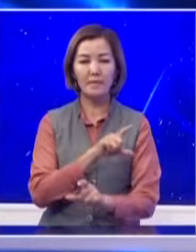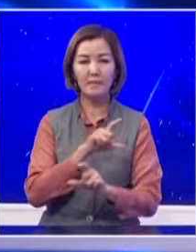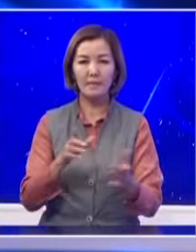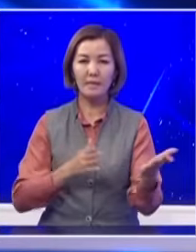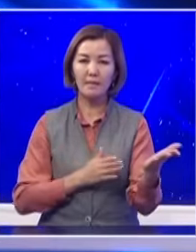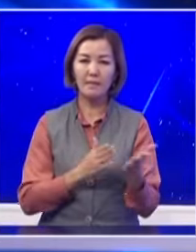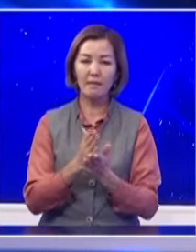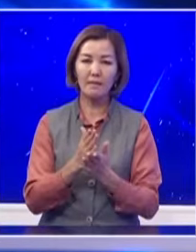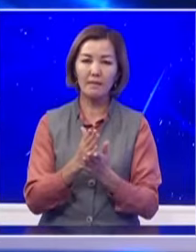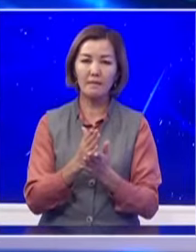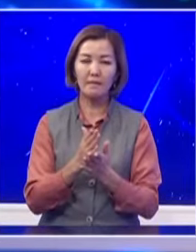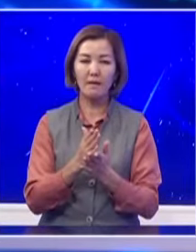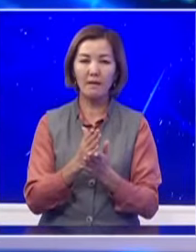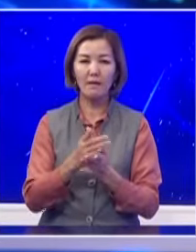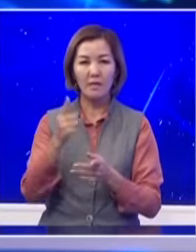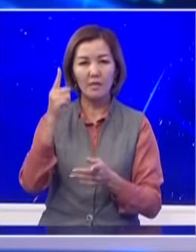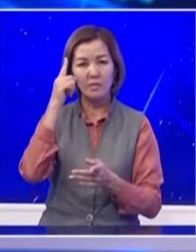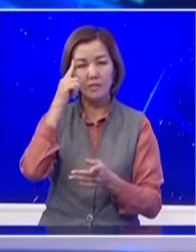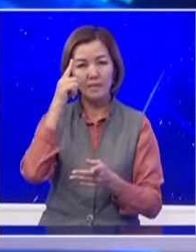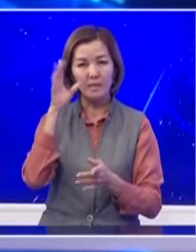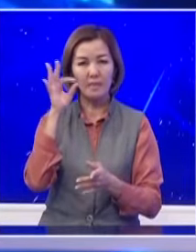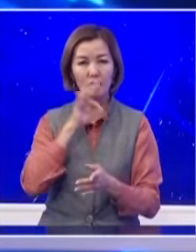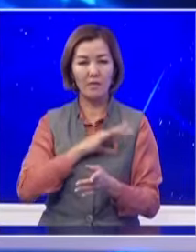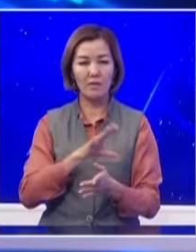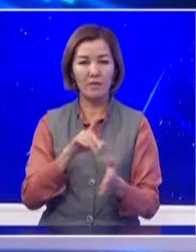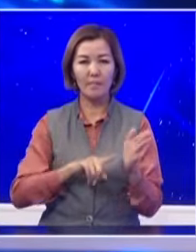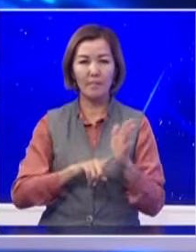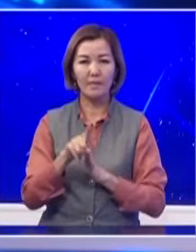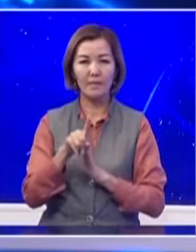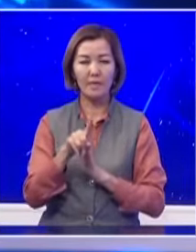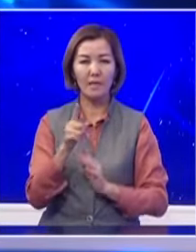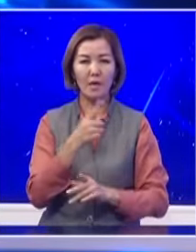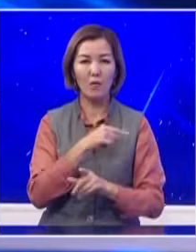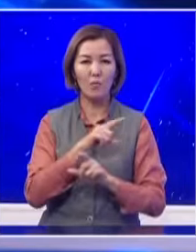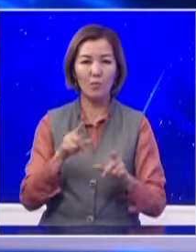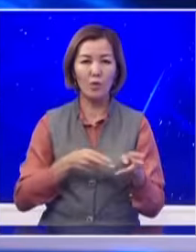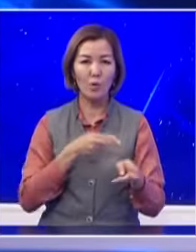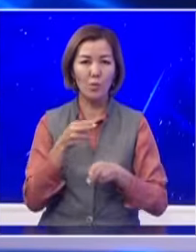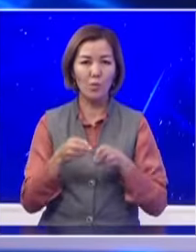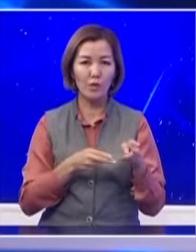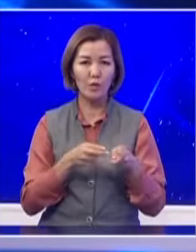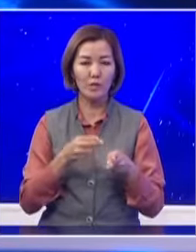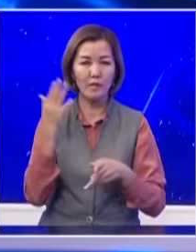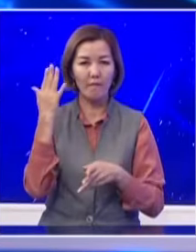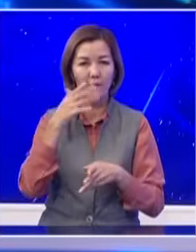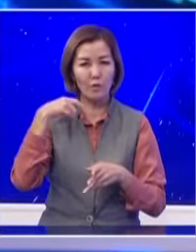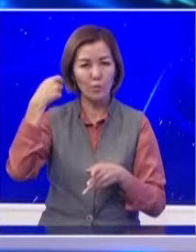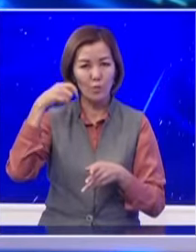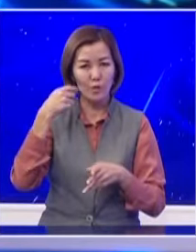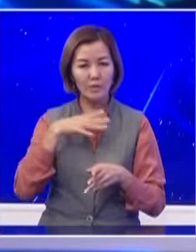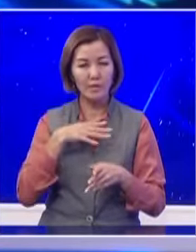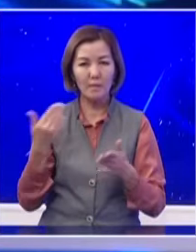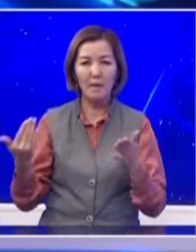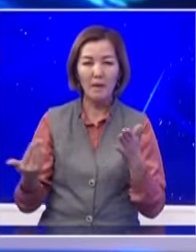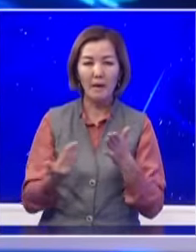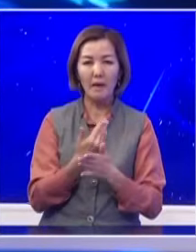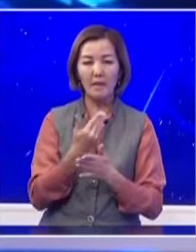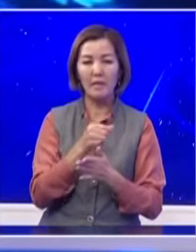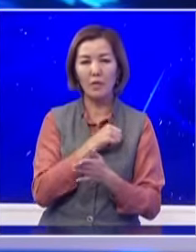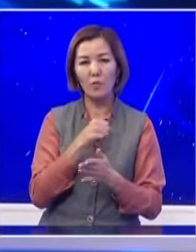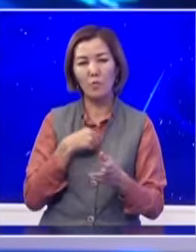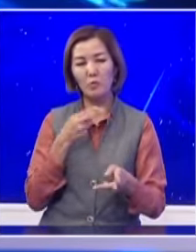Медицинада жасанды интеллект қолданыла бастады. Лондондағы ауруханада ота жасау барысын таспаға жазып, кейін жасанды интеллект қайталап шығады.